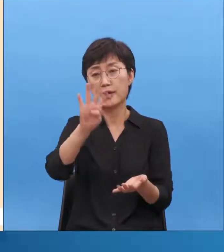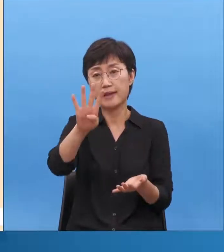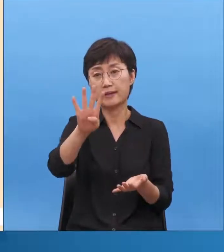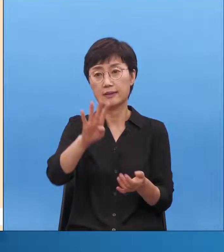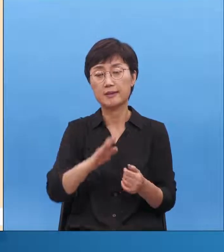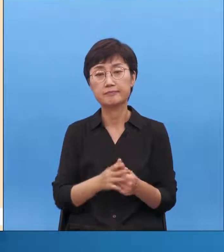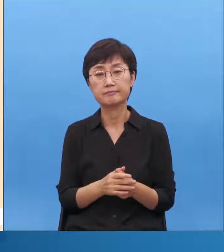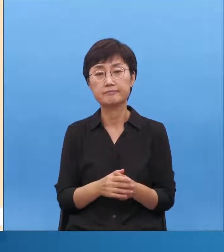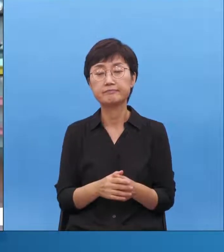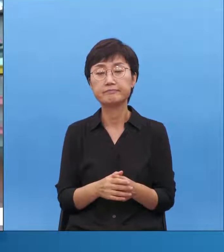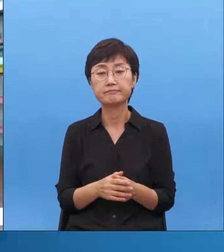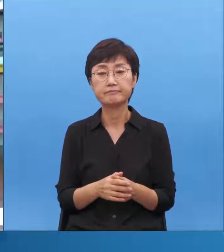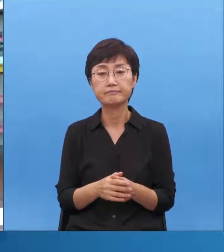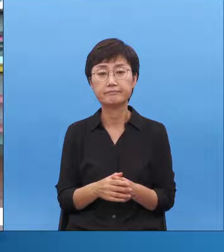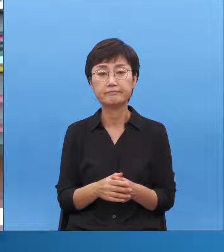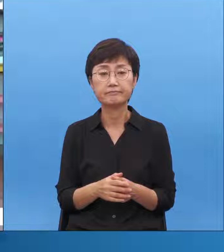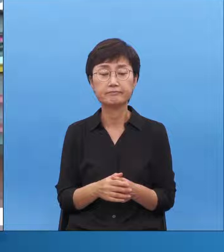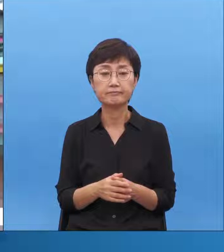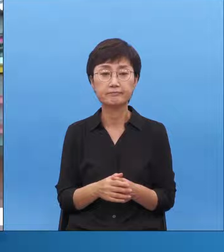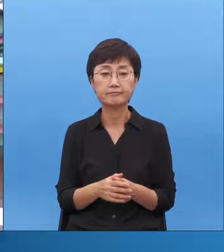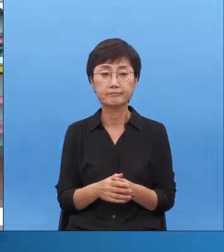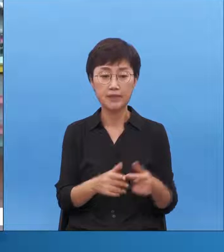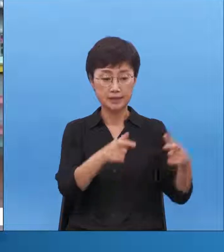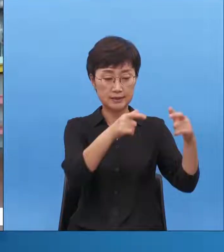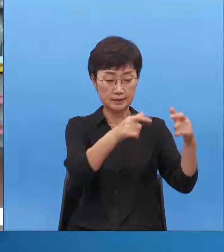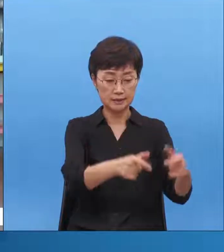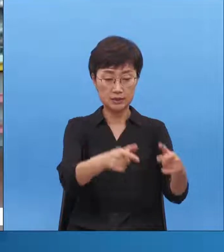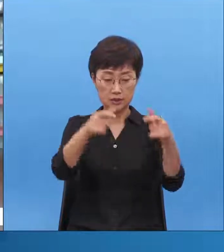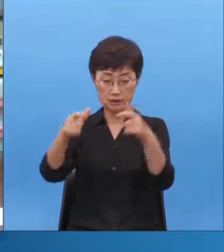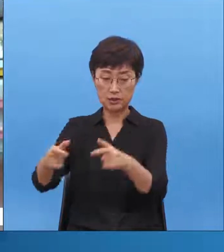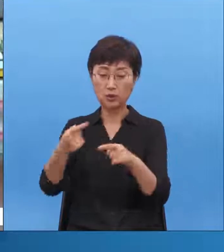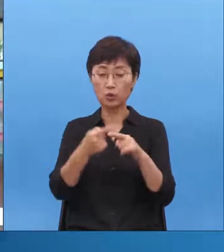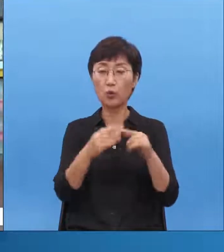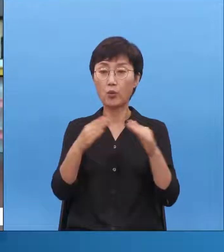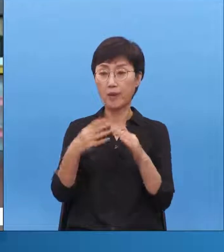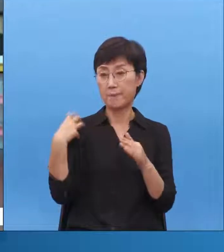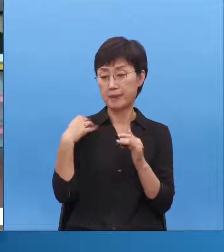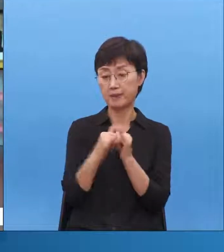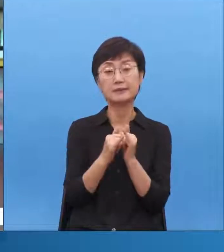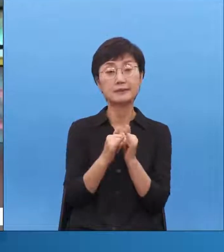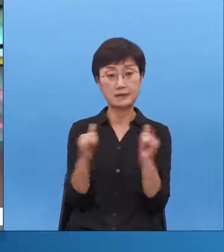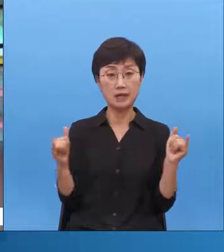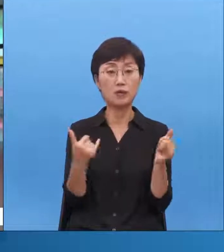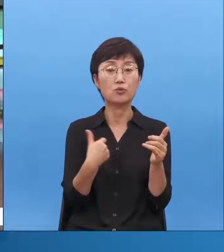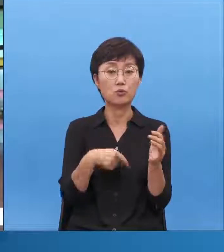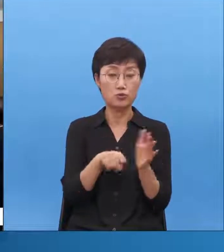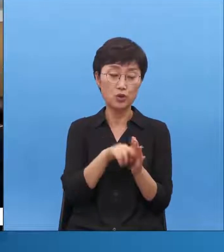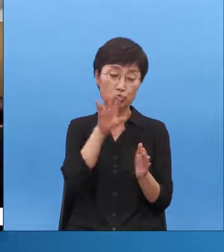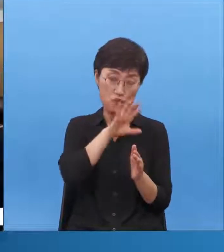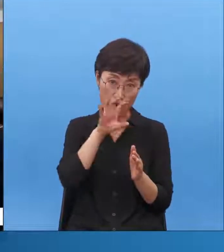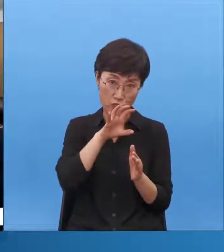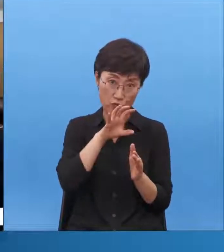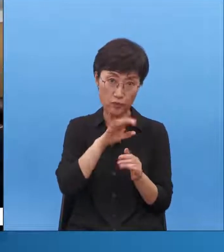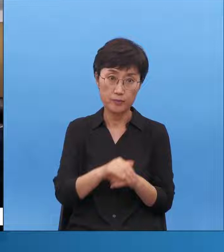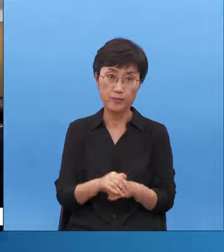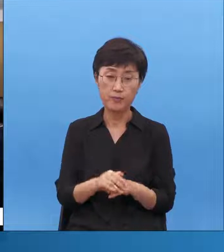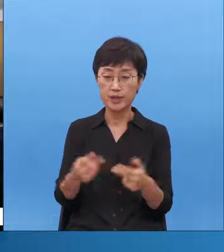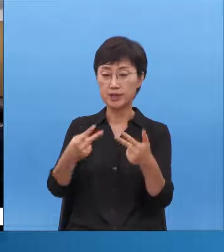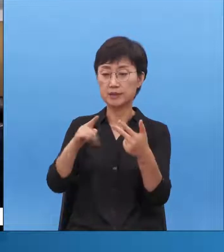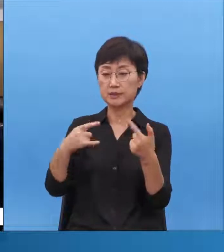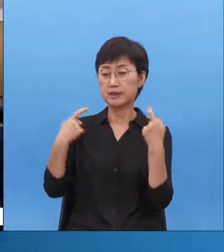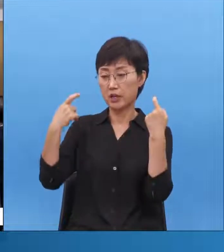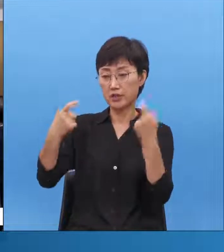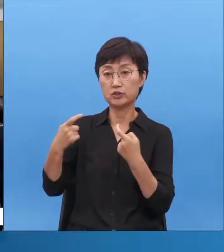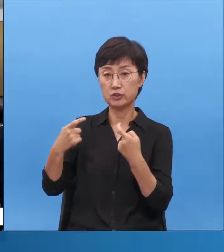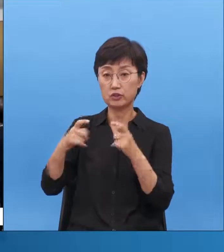있습니다. 또 현장 지교회 사역자들을 위한 237 예비지교회 사역자 훈련, 7대 여정 메시지가